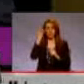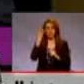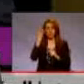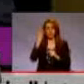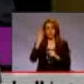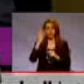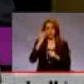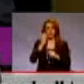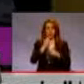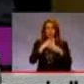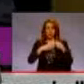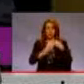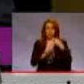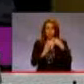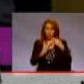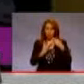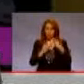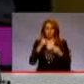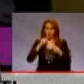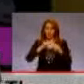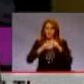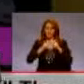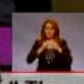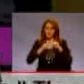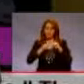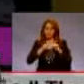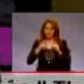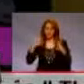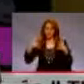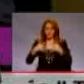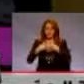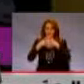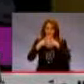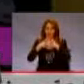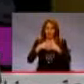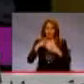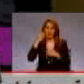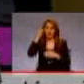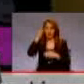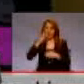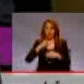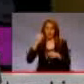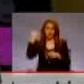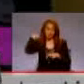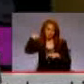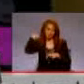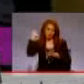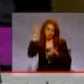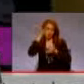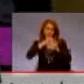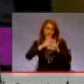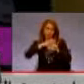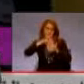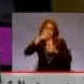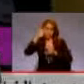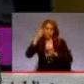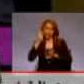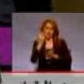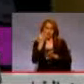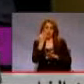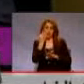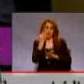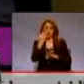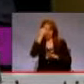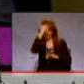فراج نجل الراحل العظيم الاعلامي احمد فراج، قدرنا نعمل له عمليه بتكلفه 30,000 جنيه. وطبعا